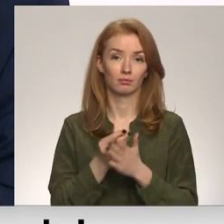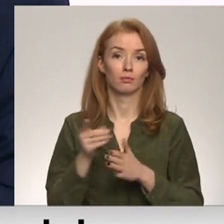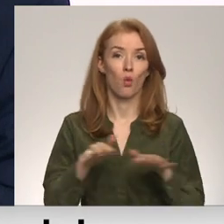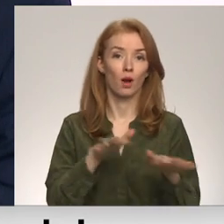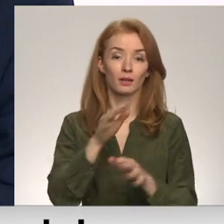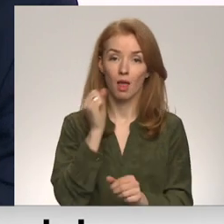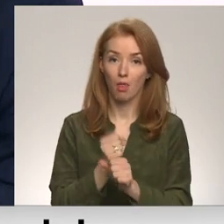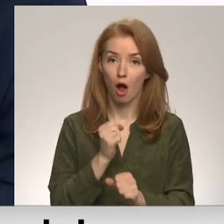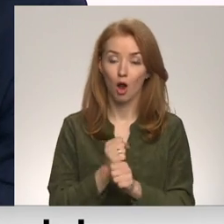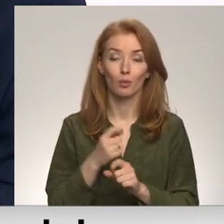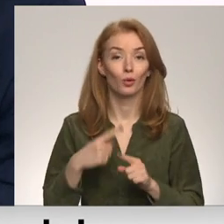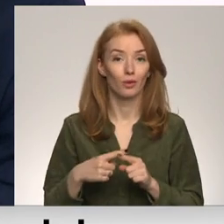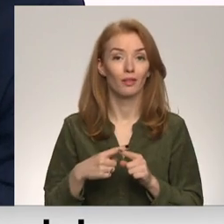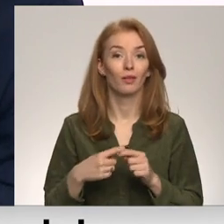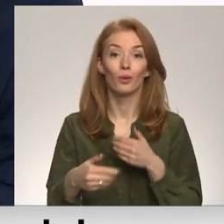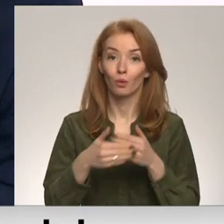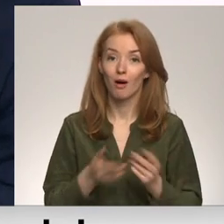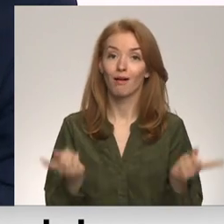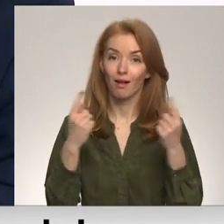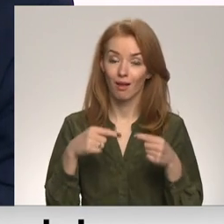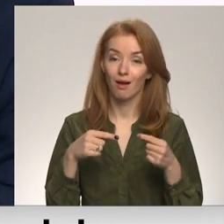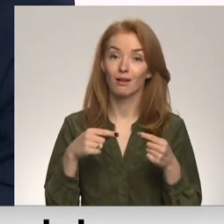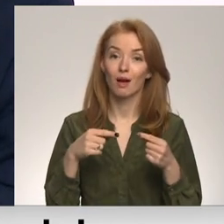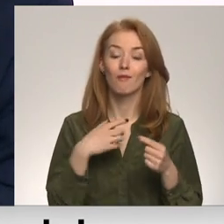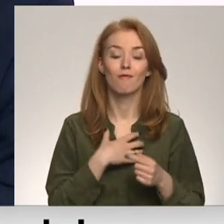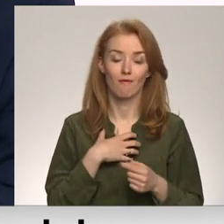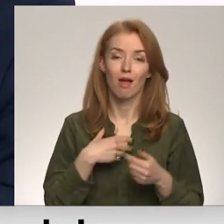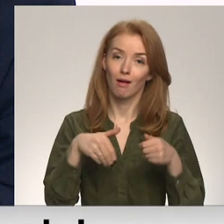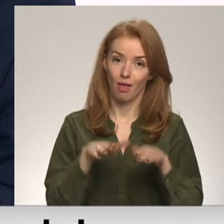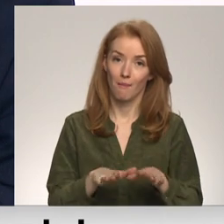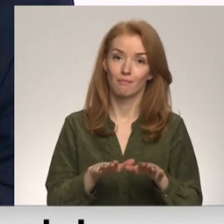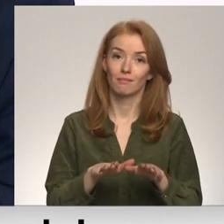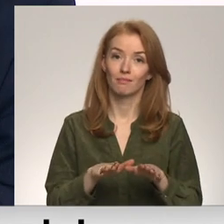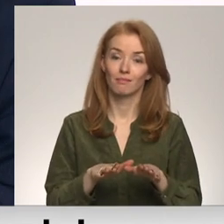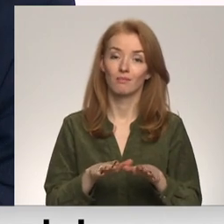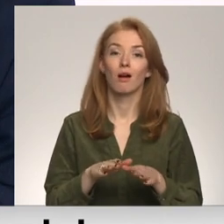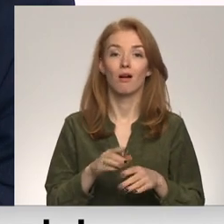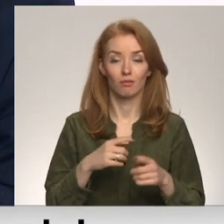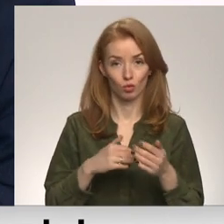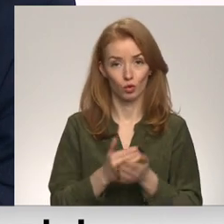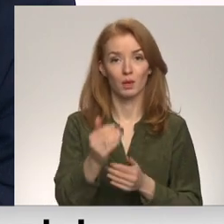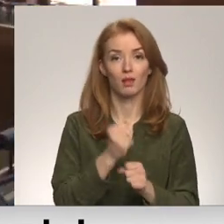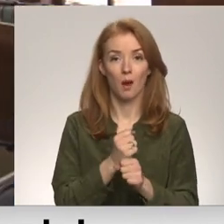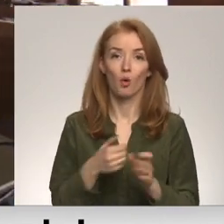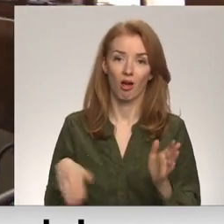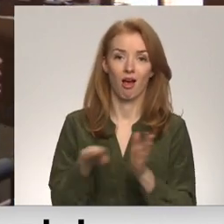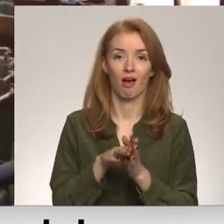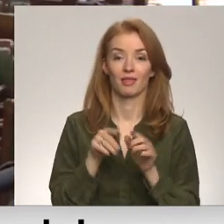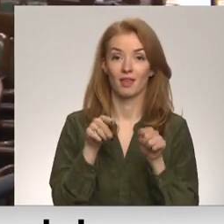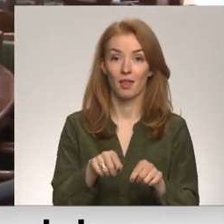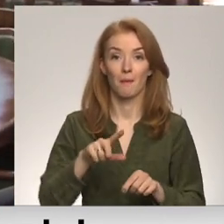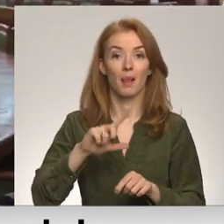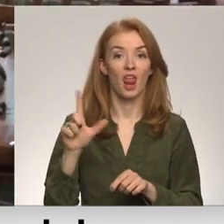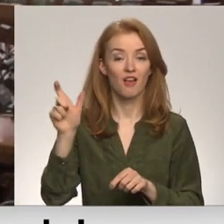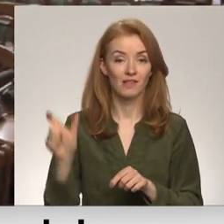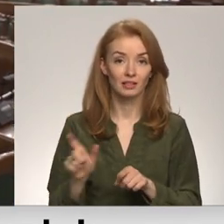darbu, un tuvākā laikā vajadzētu lemt par to, kā atsākt darbu klātienē. Prezidents arī